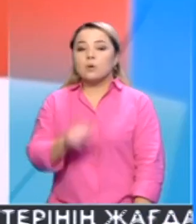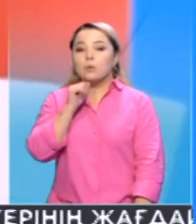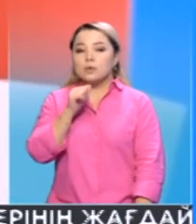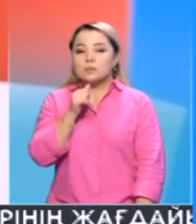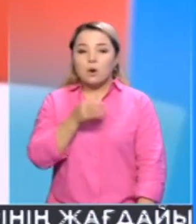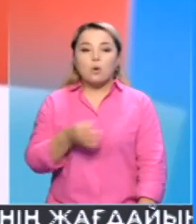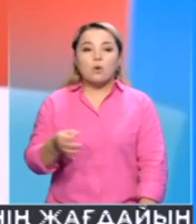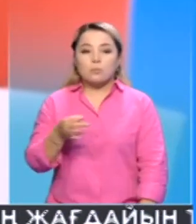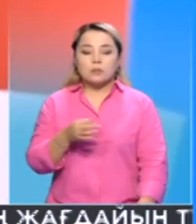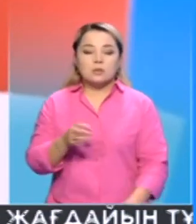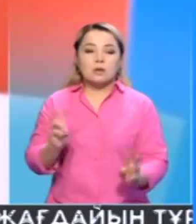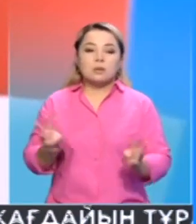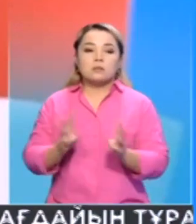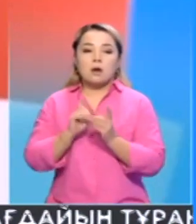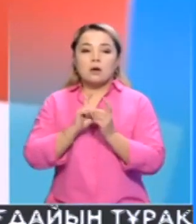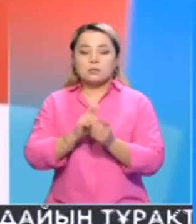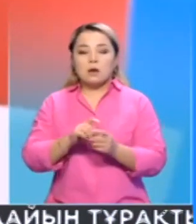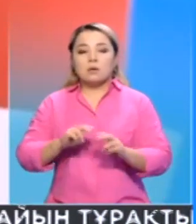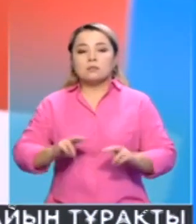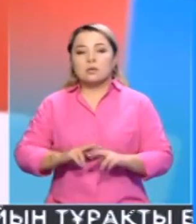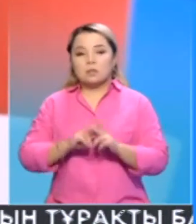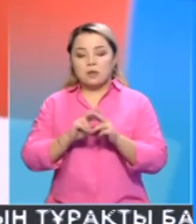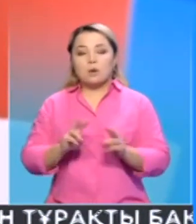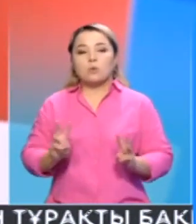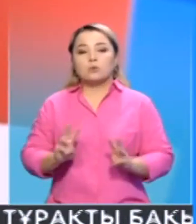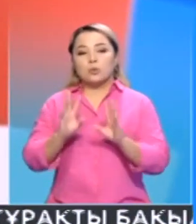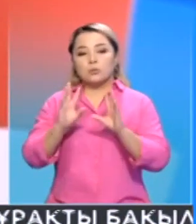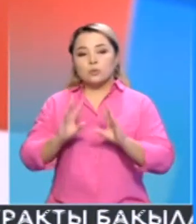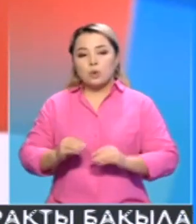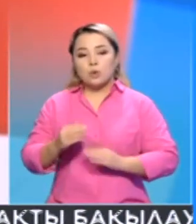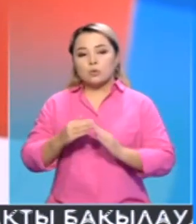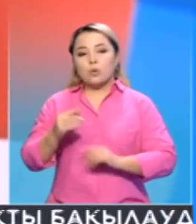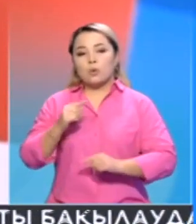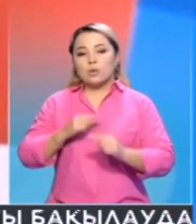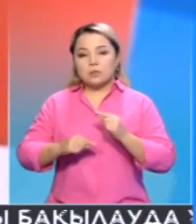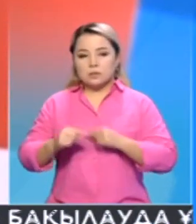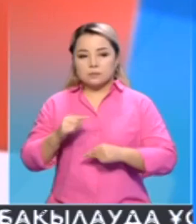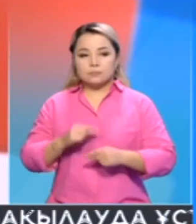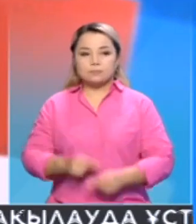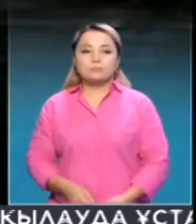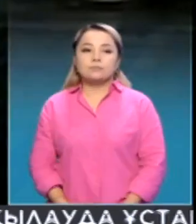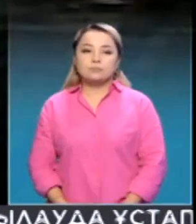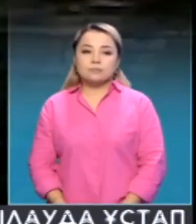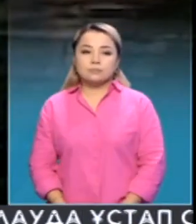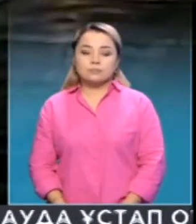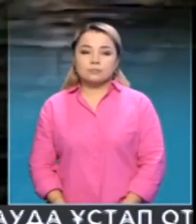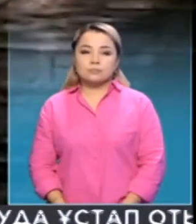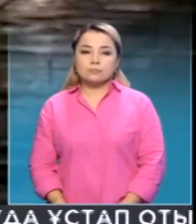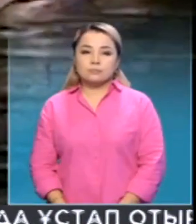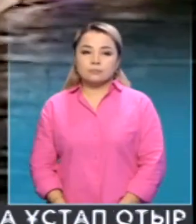Қостанай облысында тілсіз жолмен алысқан елордалық өрт сөндірушілер үйіне оралды.